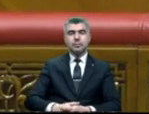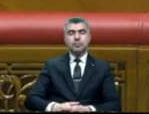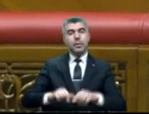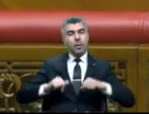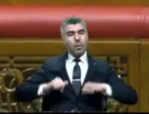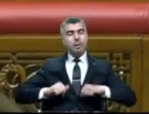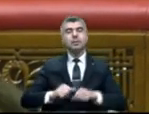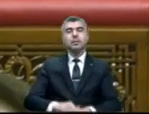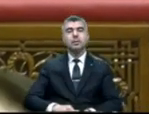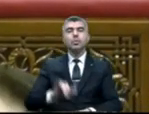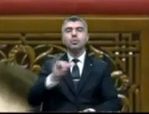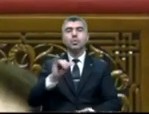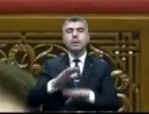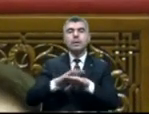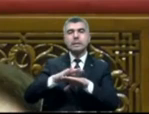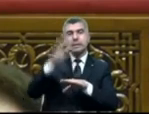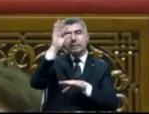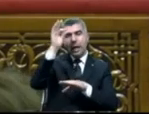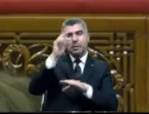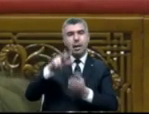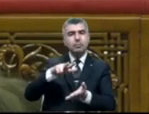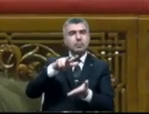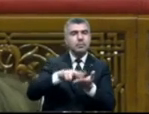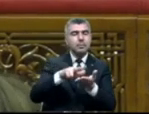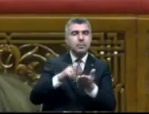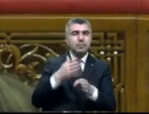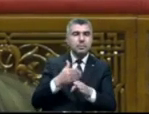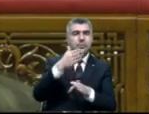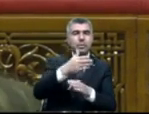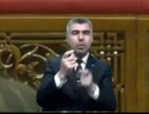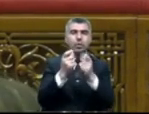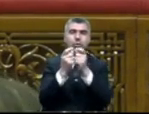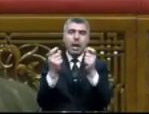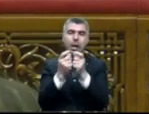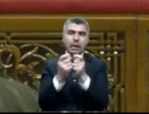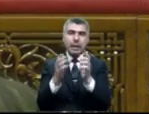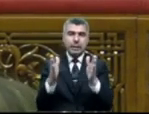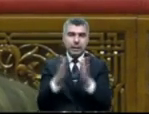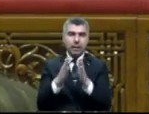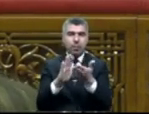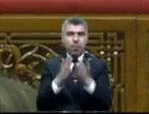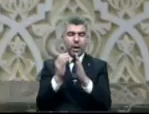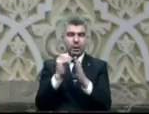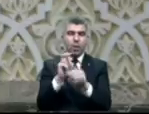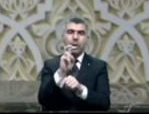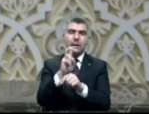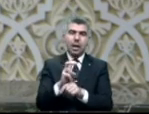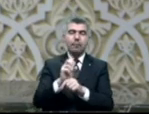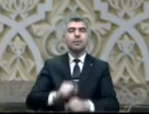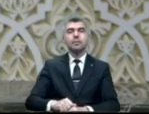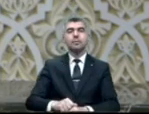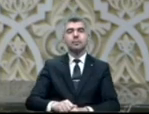سيد الوزير المحترم، ما هي سياستكم المعتمدة في تيسير سبل ولوج المقاولات الصغرى والمتوسطة للتمويل؟ شكرا. شكرا